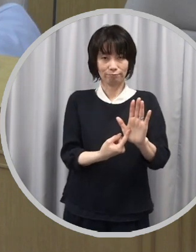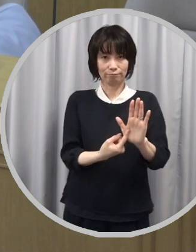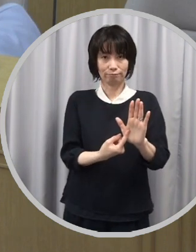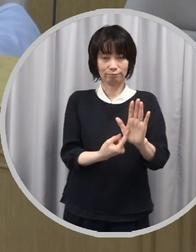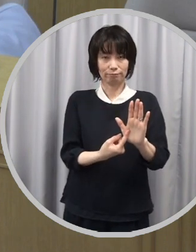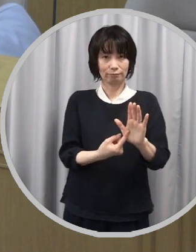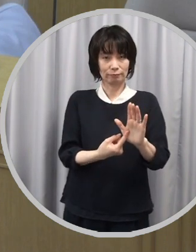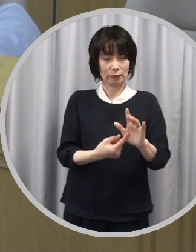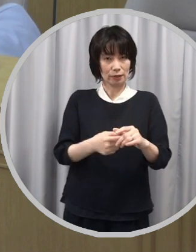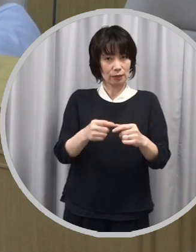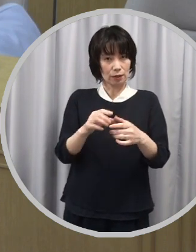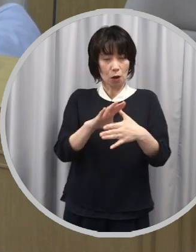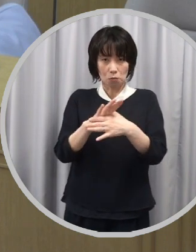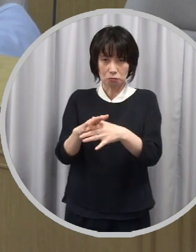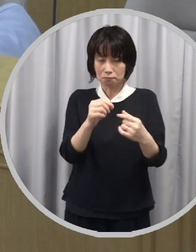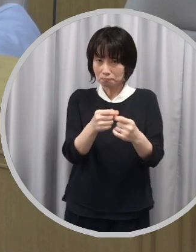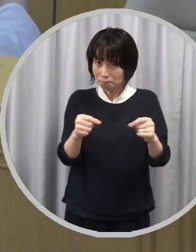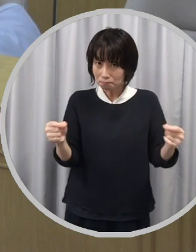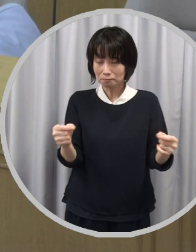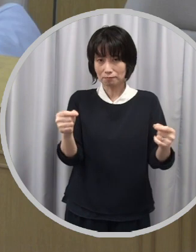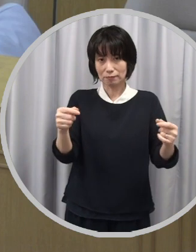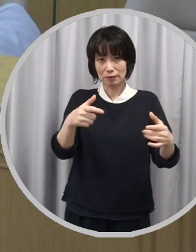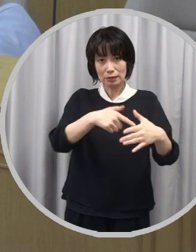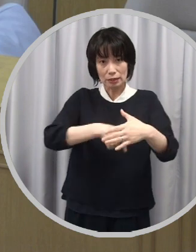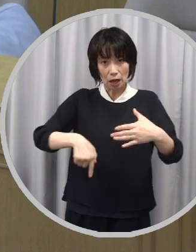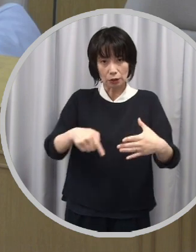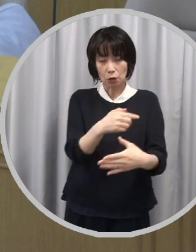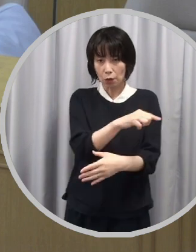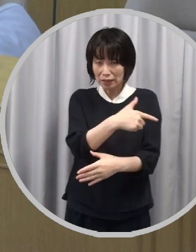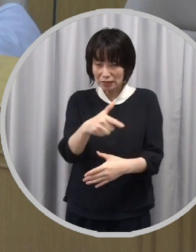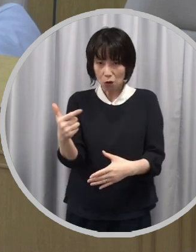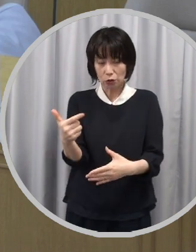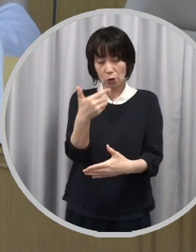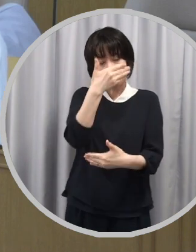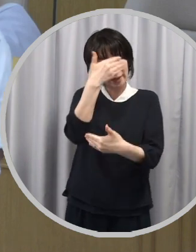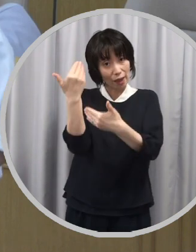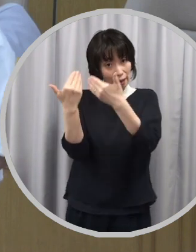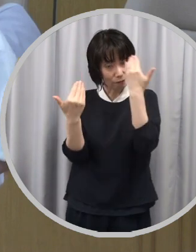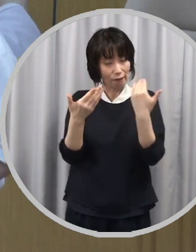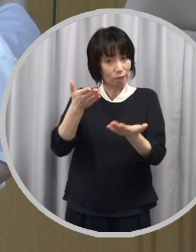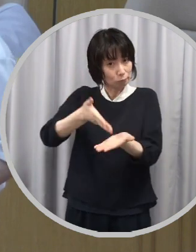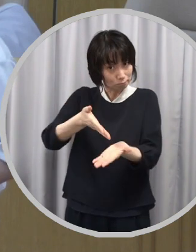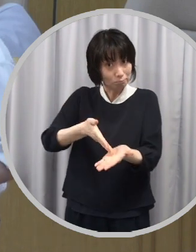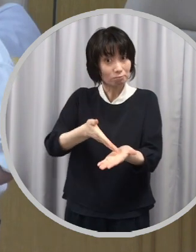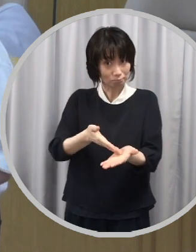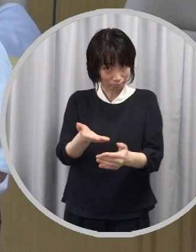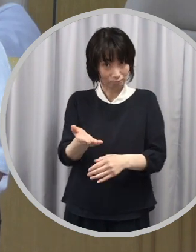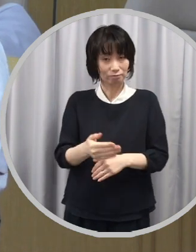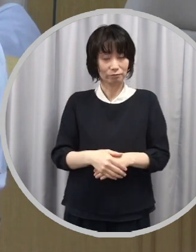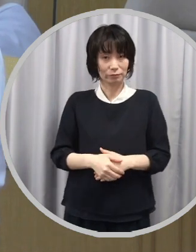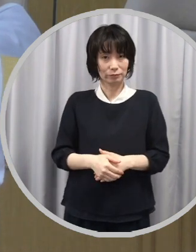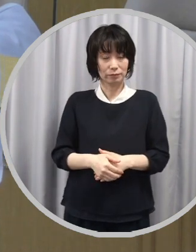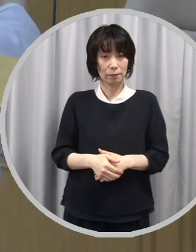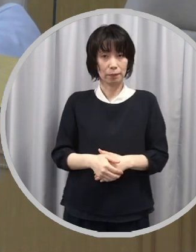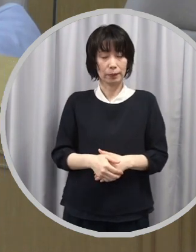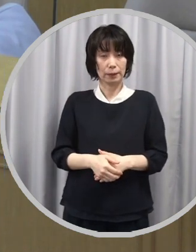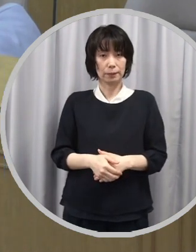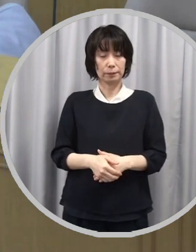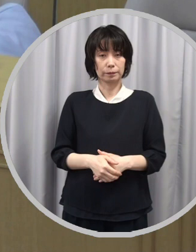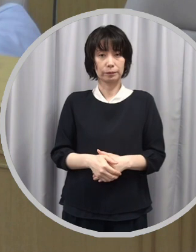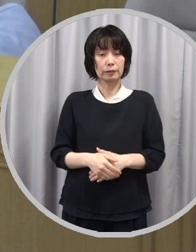にも増して長文で多岐にわたり丁寧に述べられておりましたが、その中で